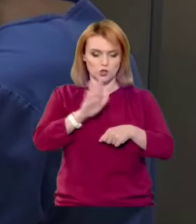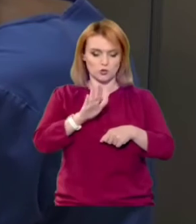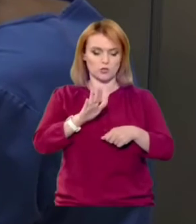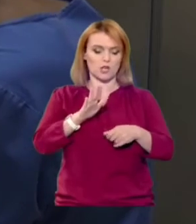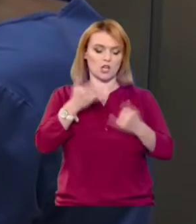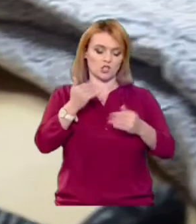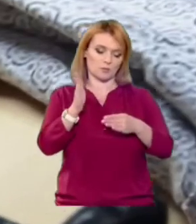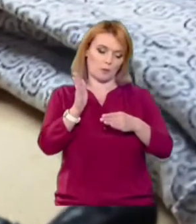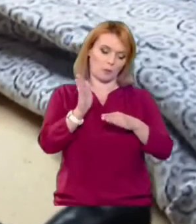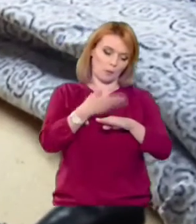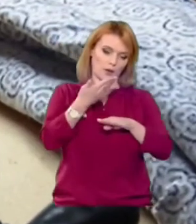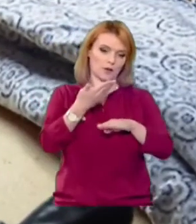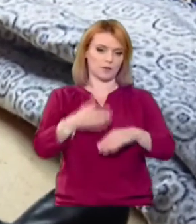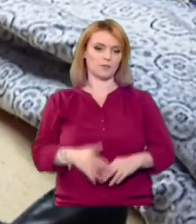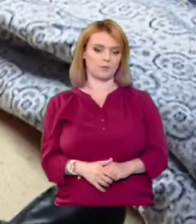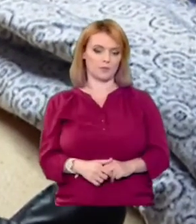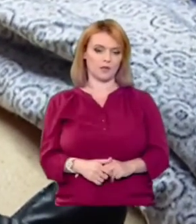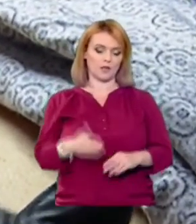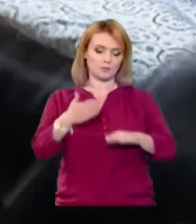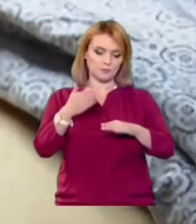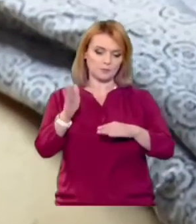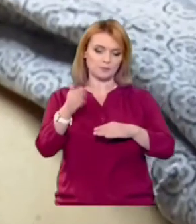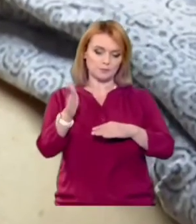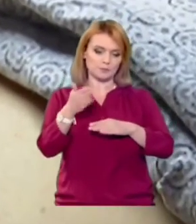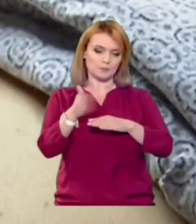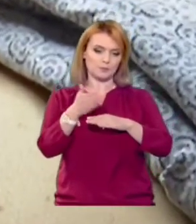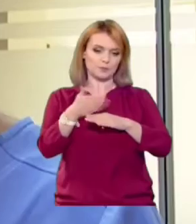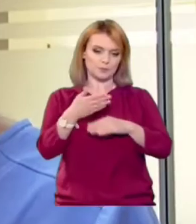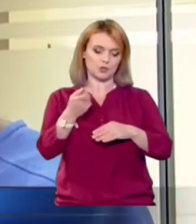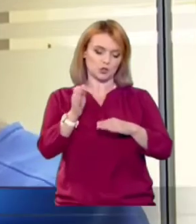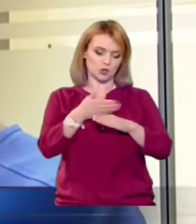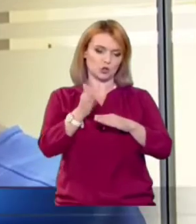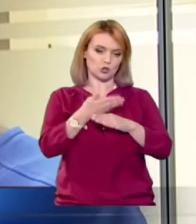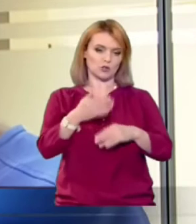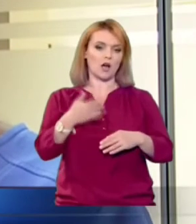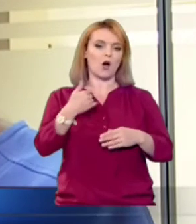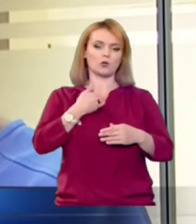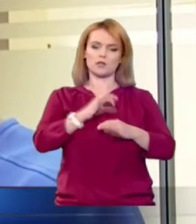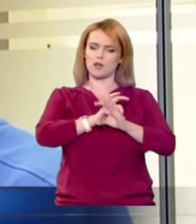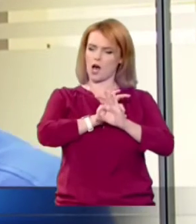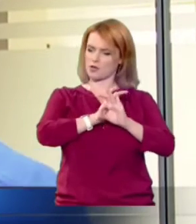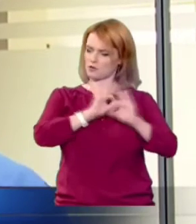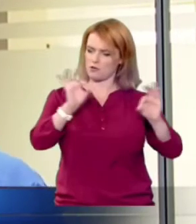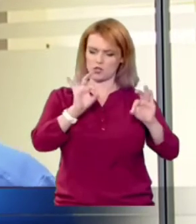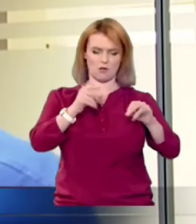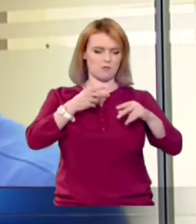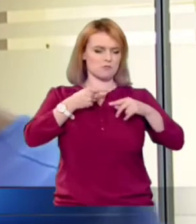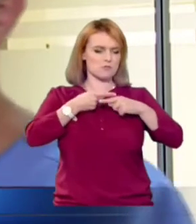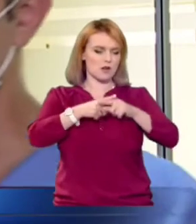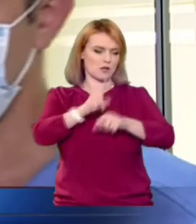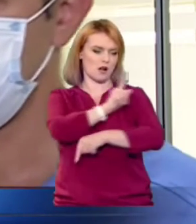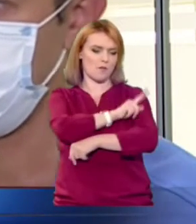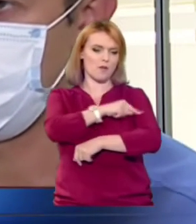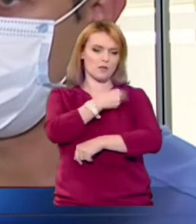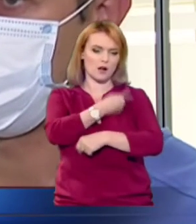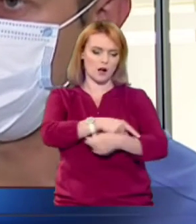evaporăm, excizăm cu temperatură înaltă, cu undă laser. E un aparat performant de ultima generație, care pe larg